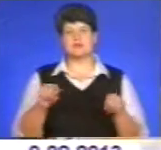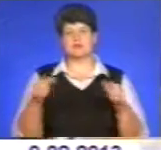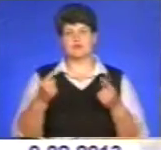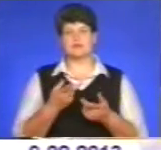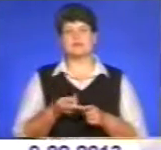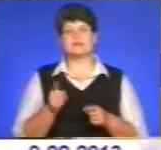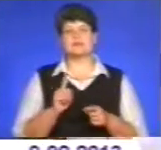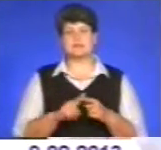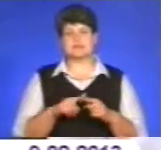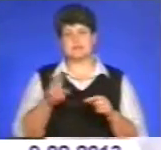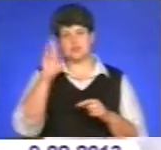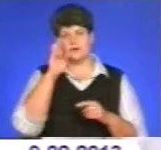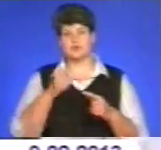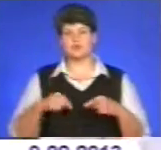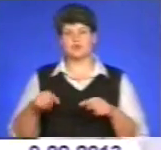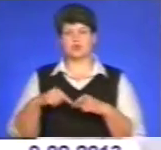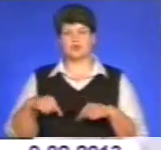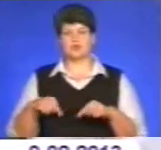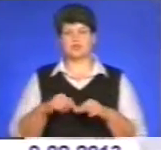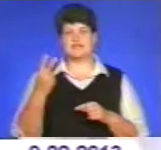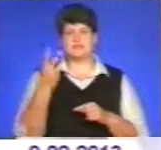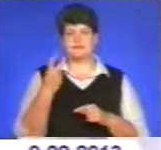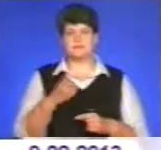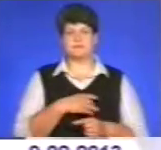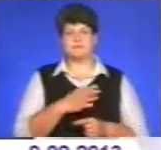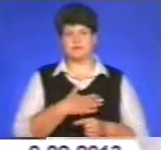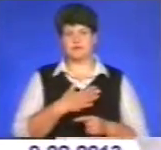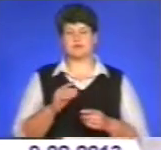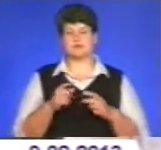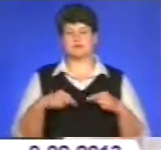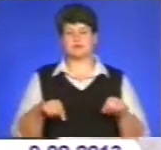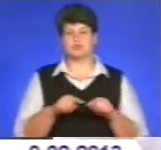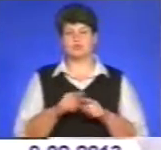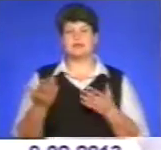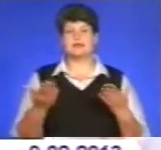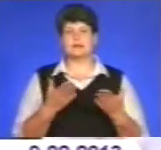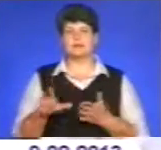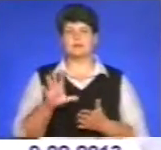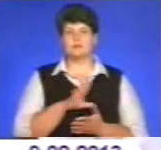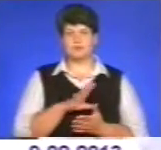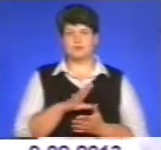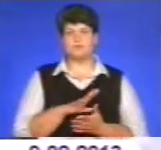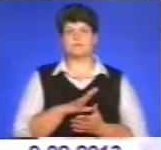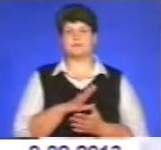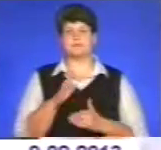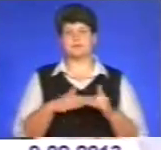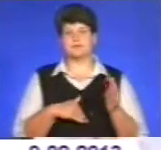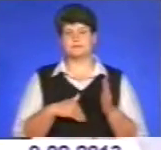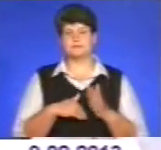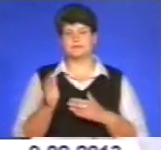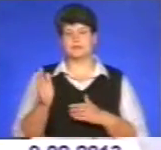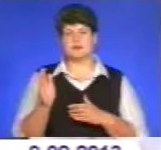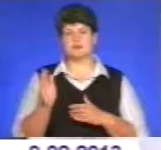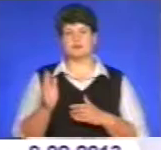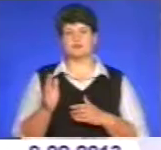це державні структури і дві комерційні структури, які стали якраз практично